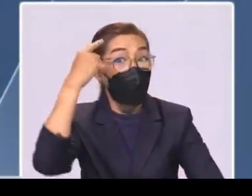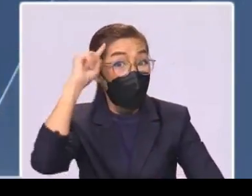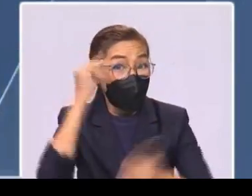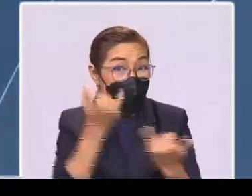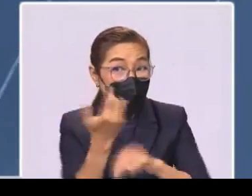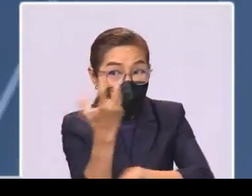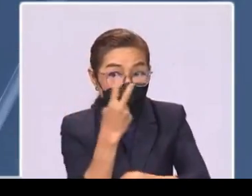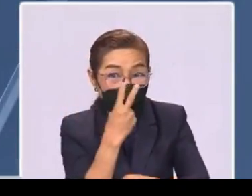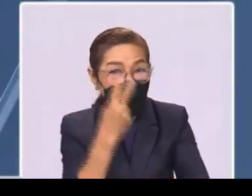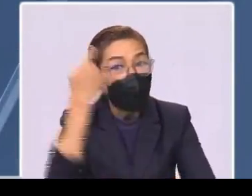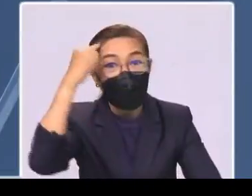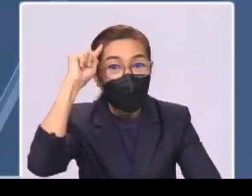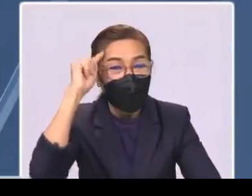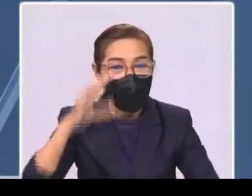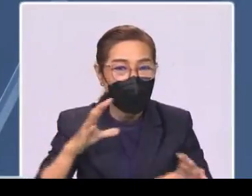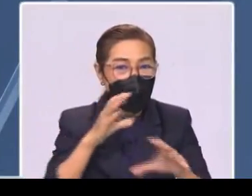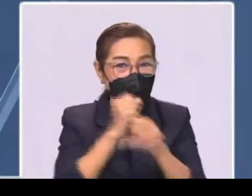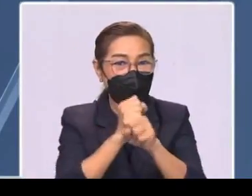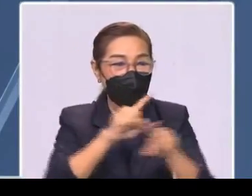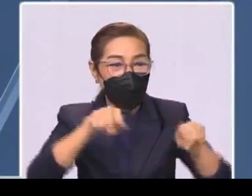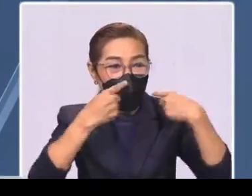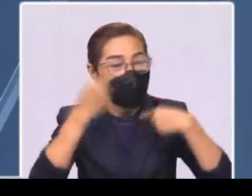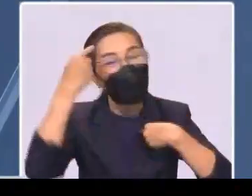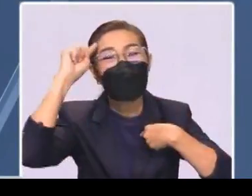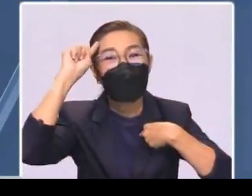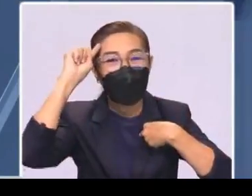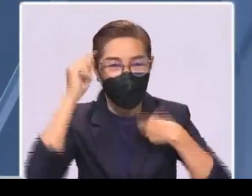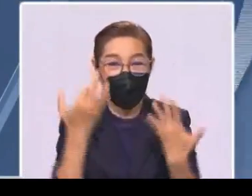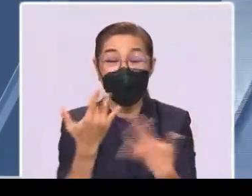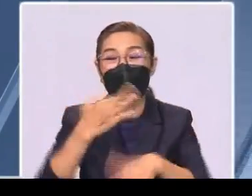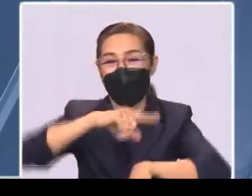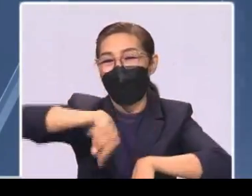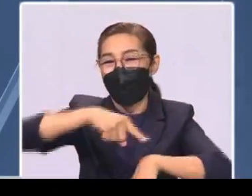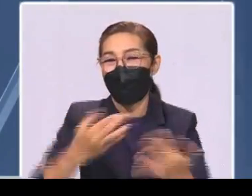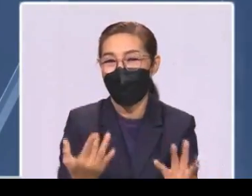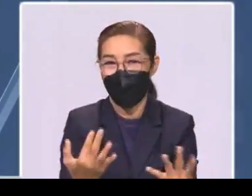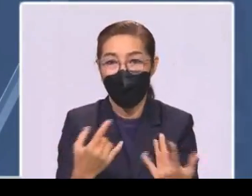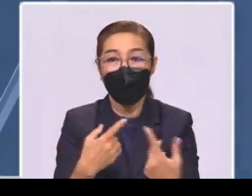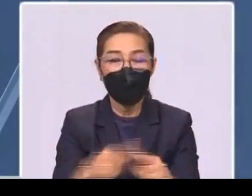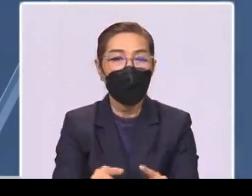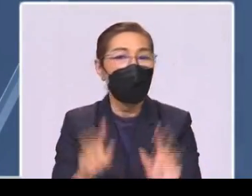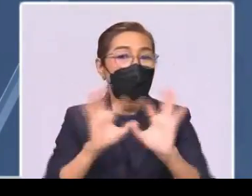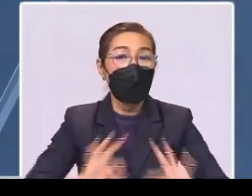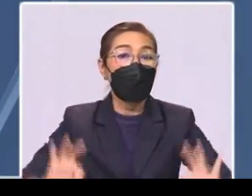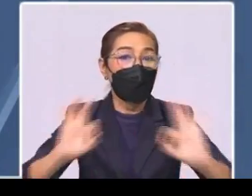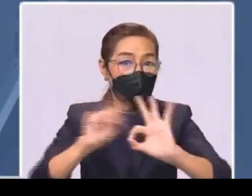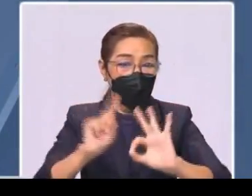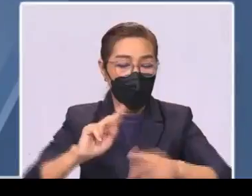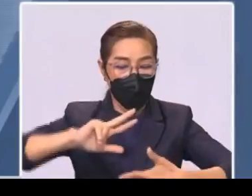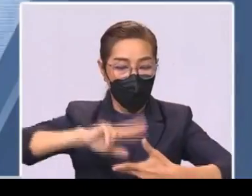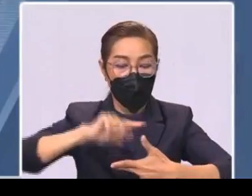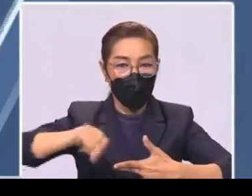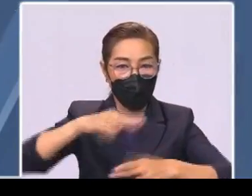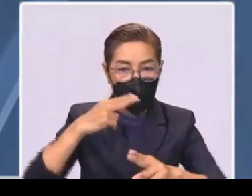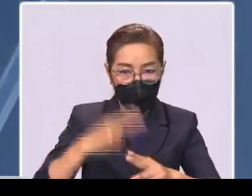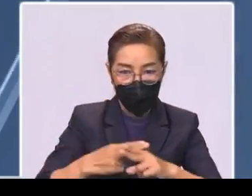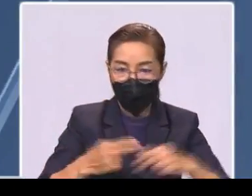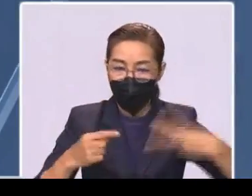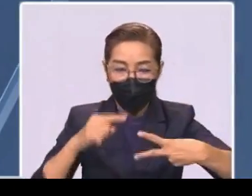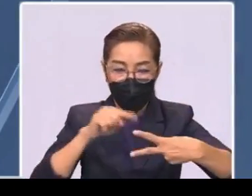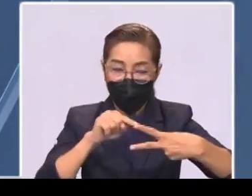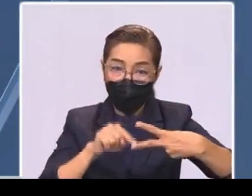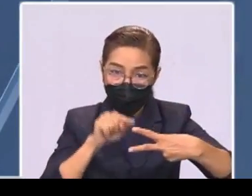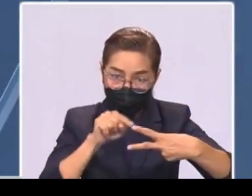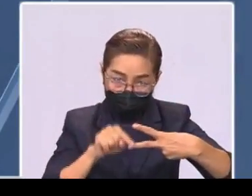ดูอยู่หรือเปล่าตอบรับหรือยังนะครับขอเวลาอ่ะเอาๆ 2ชื่อนี้นะฮะก็จะเป็นเอ่อไม่ว่าใครลงก็แล้วแต่